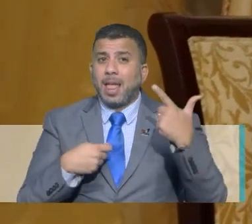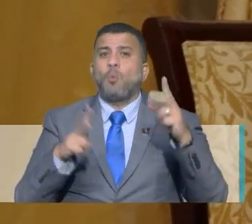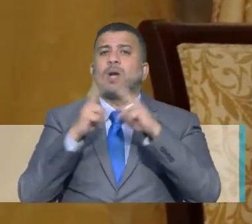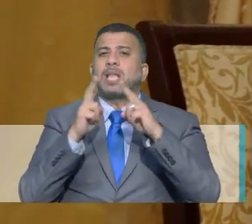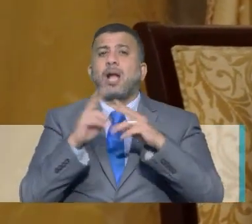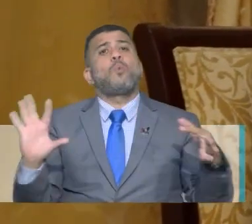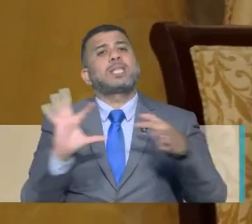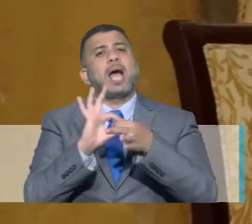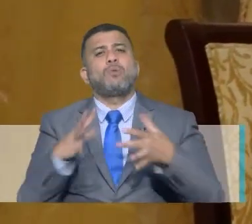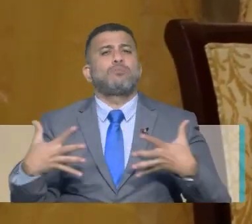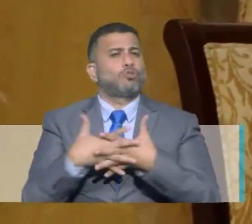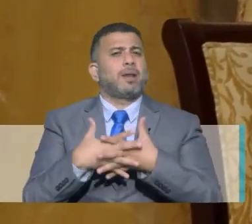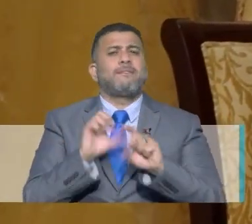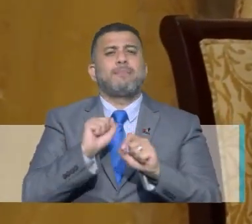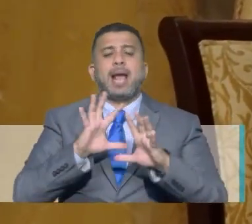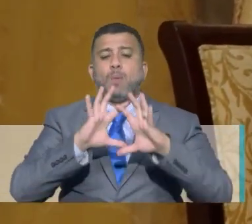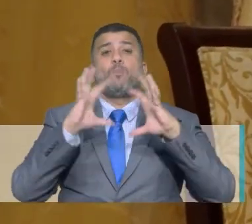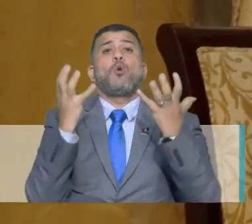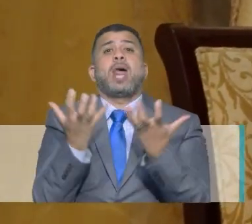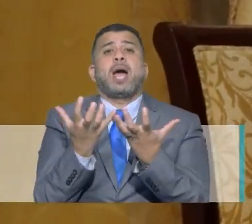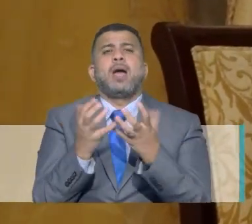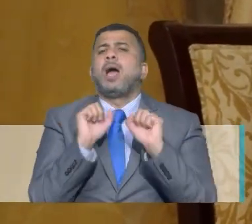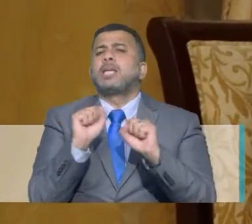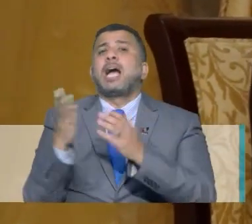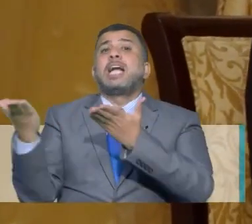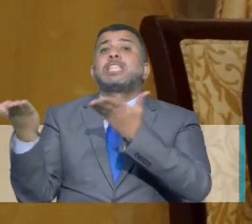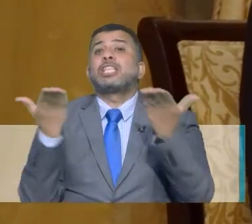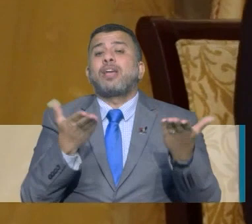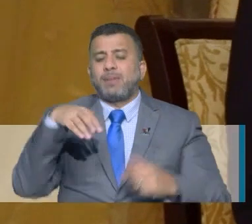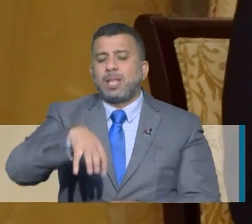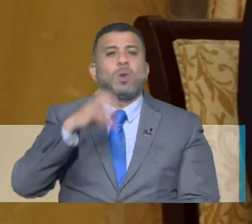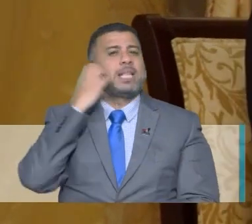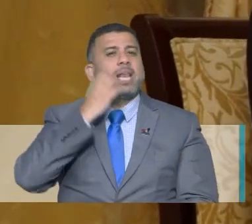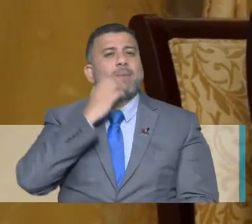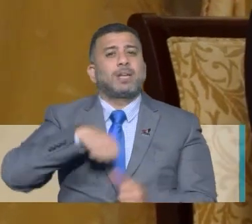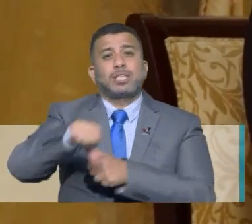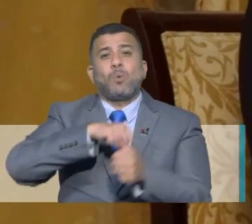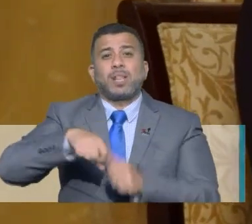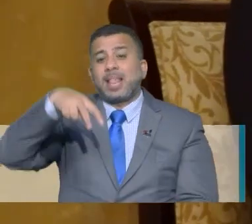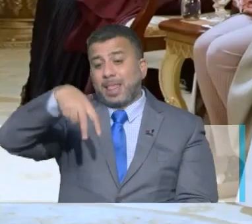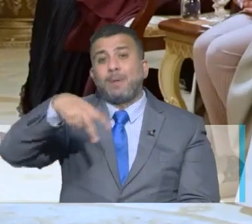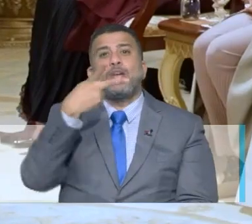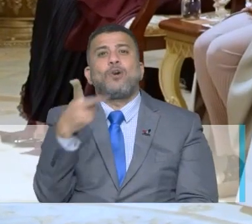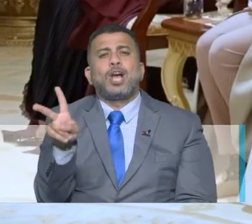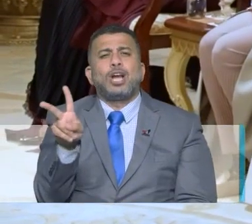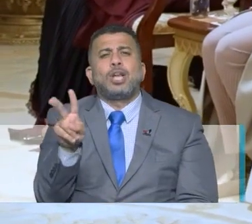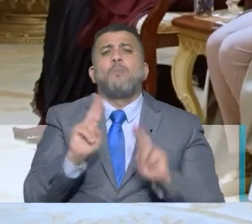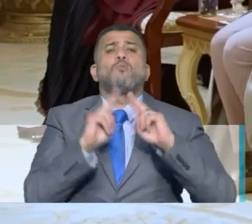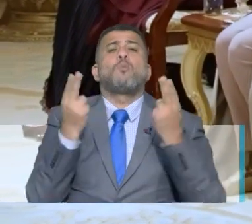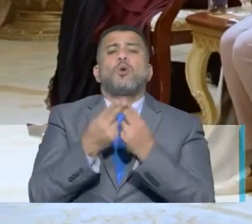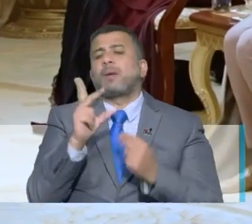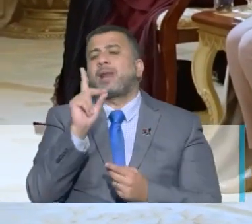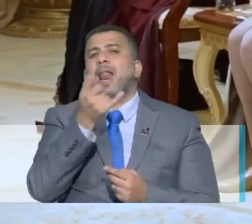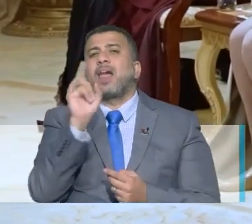والتجاريه والطاقه والتعاون المشترك في مجال المناخ خاصه مع استضافه دوله الامارات الدوره الثامنه